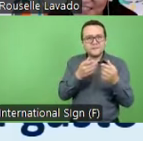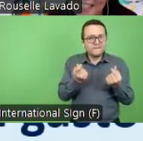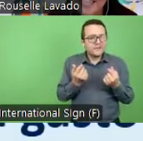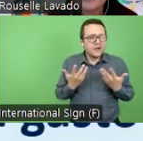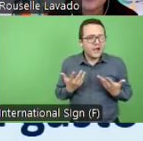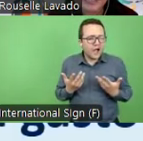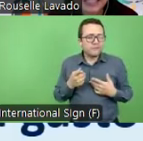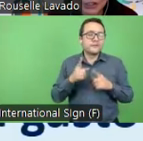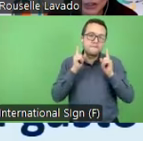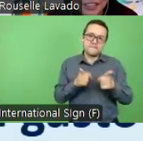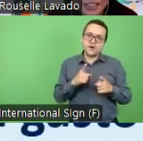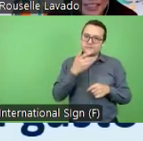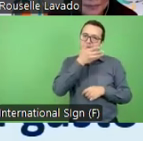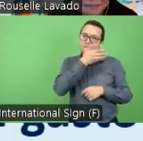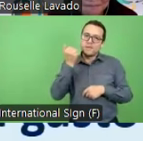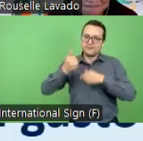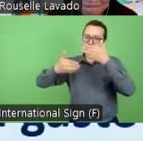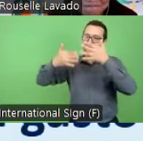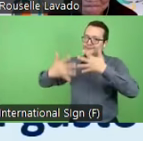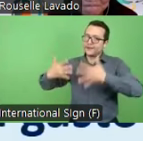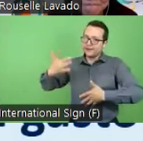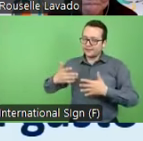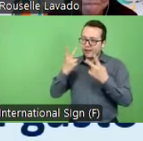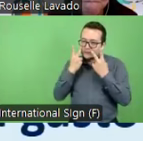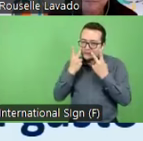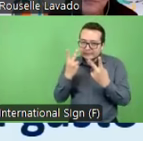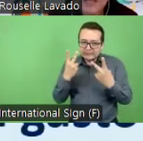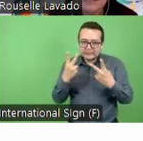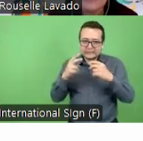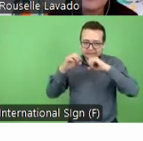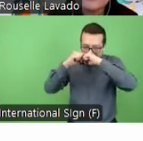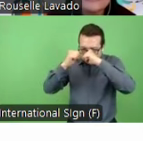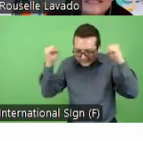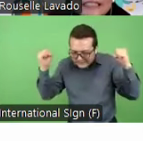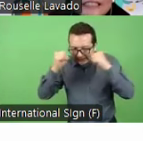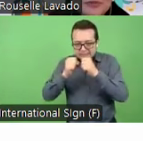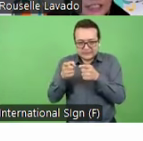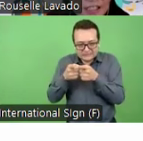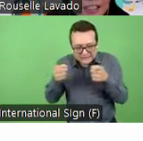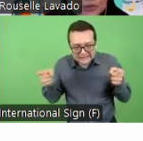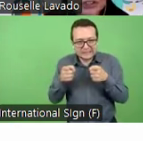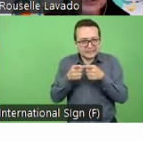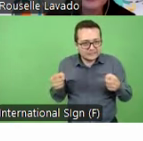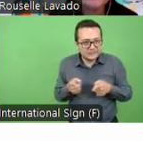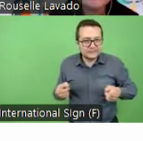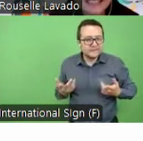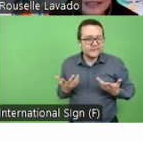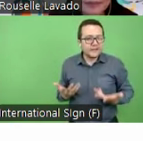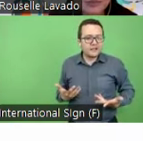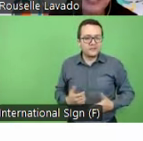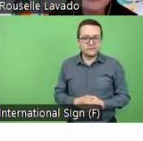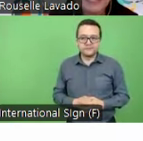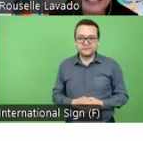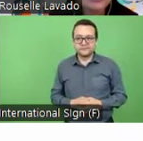meilleures données pour renforcer les soins de santé primaires et faire progresser la couverture sanitaire universelle. Cela nous